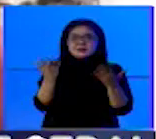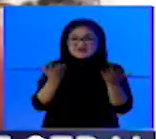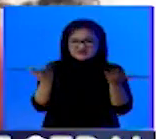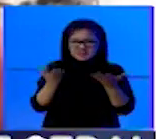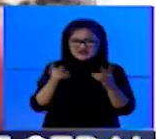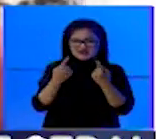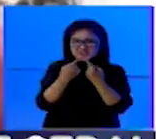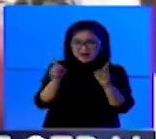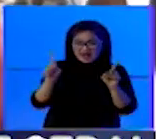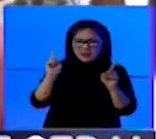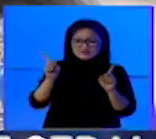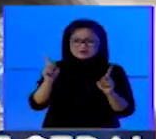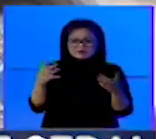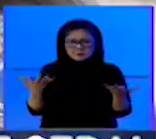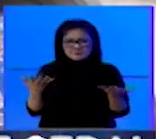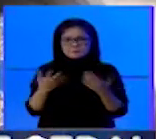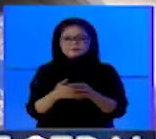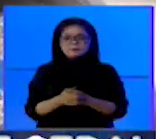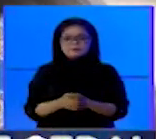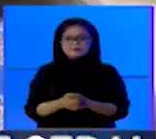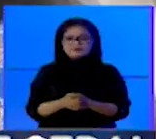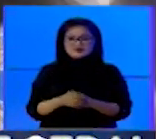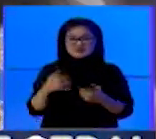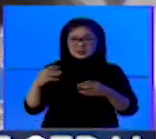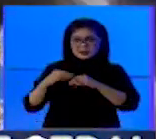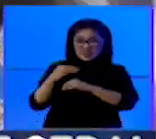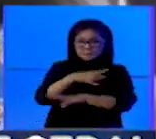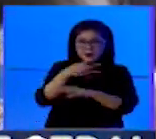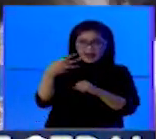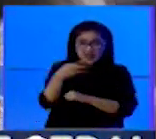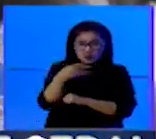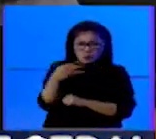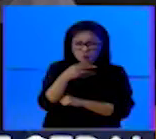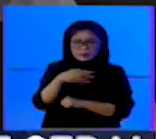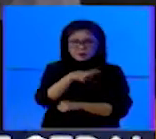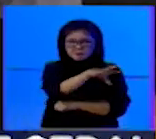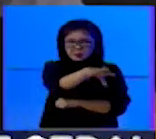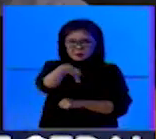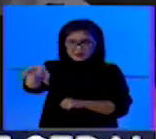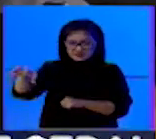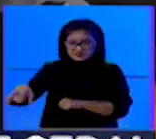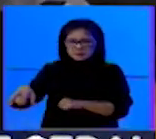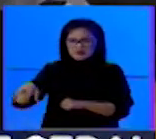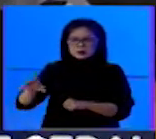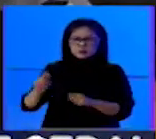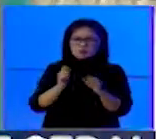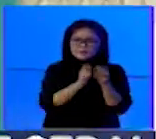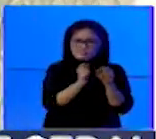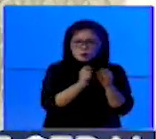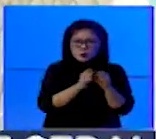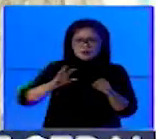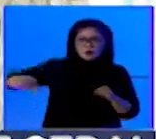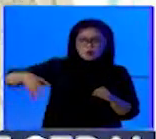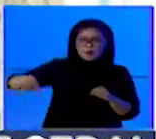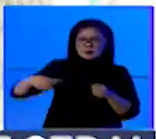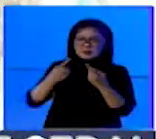perceraian keluarga. Dampak COVID-19 yang berimbas di berbagai sendi kehidupan ternyata juga menyebabkan pasangan keluarga